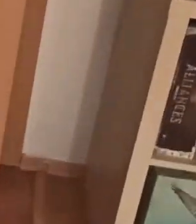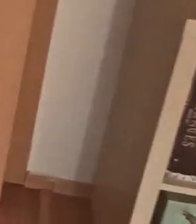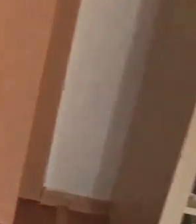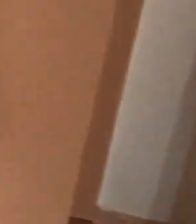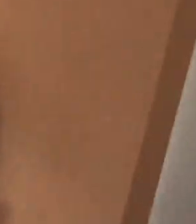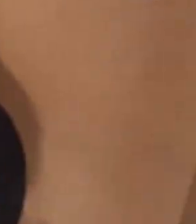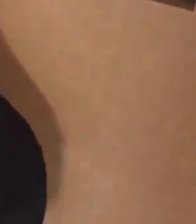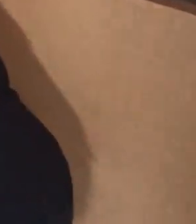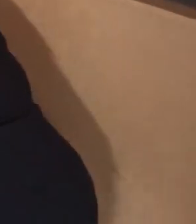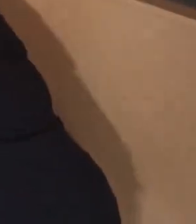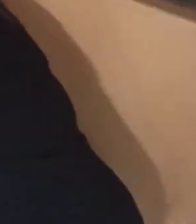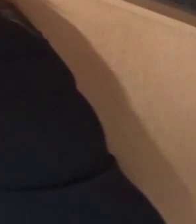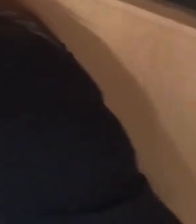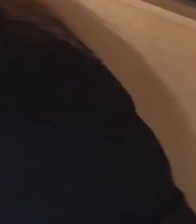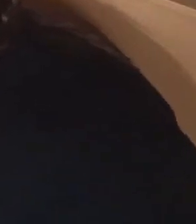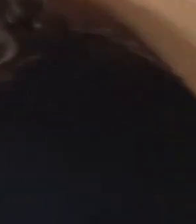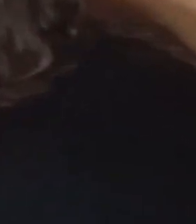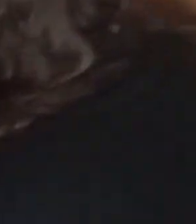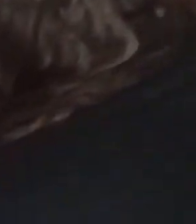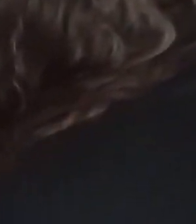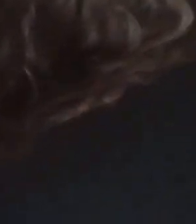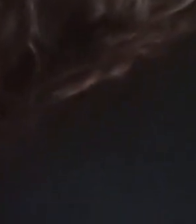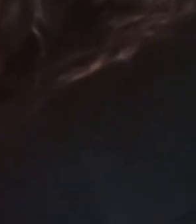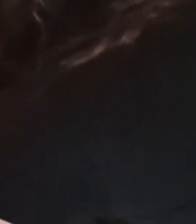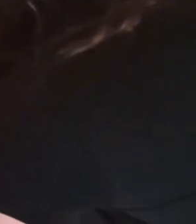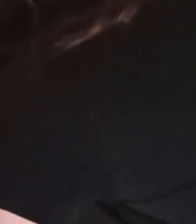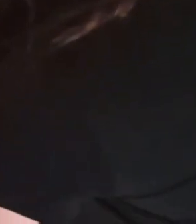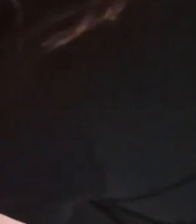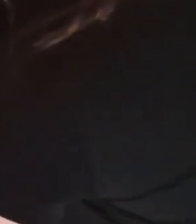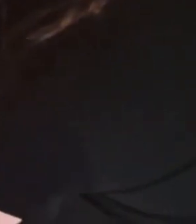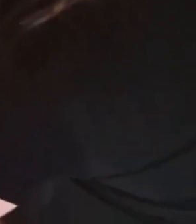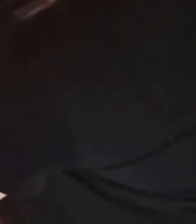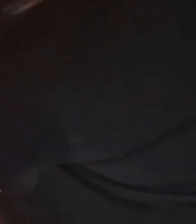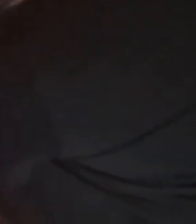Ten si takhle vymňoukal, jo? To mě podrž.